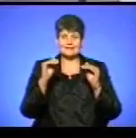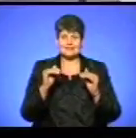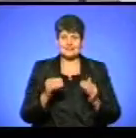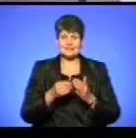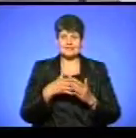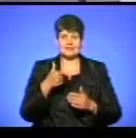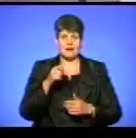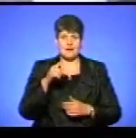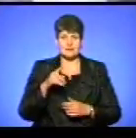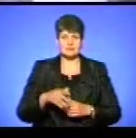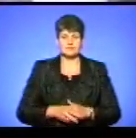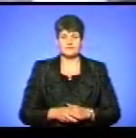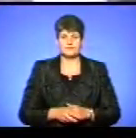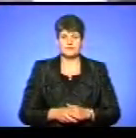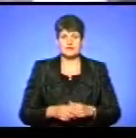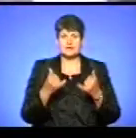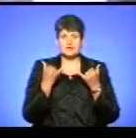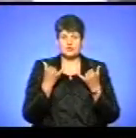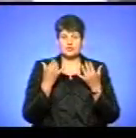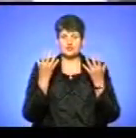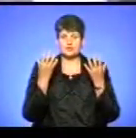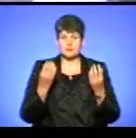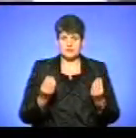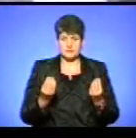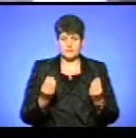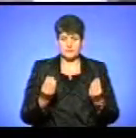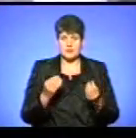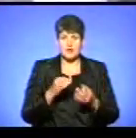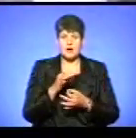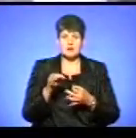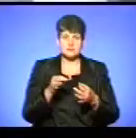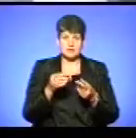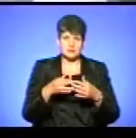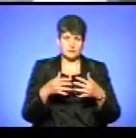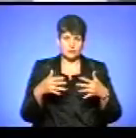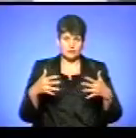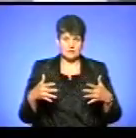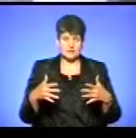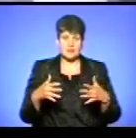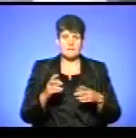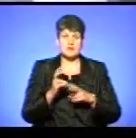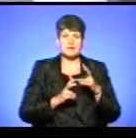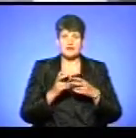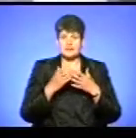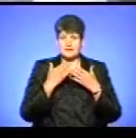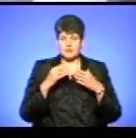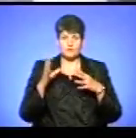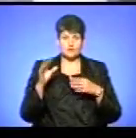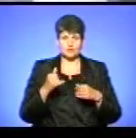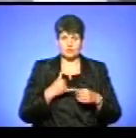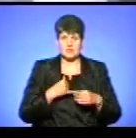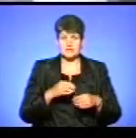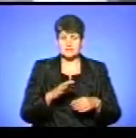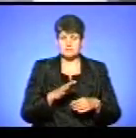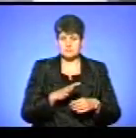ціни на газ. На сьогоднішній день остатків продукції на підприємстві немає. На сьогоднішній